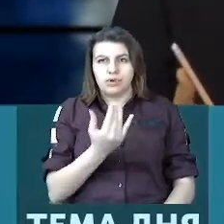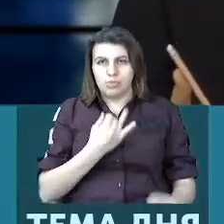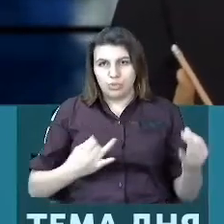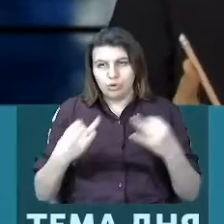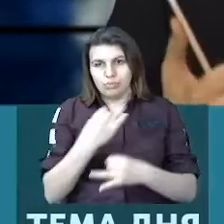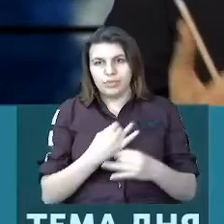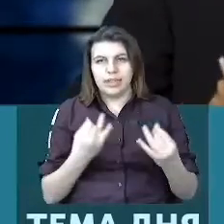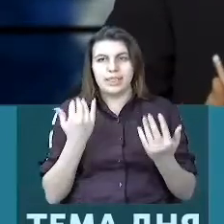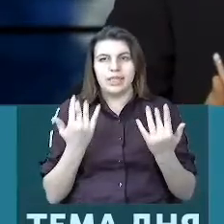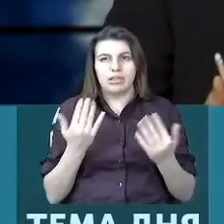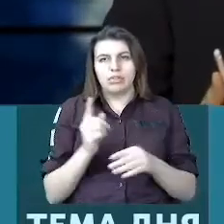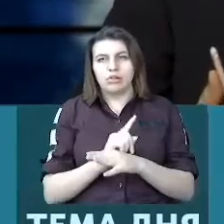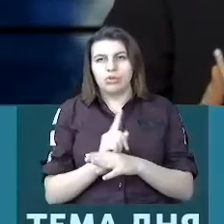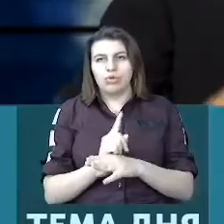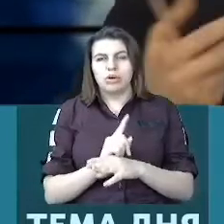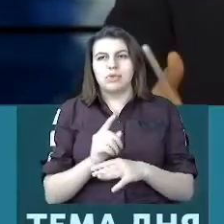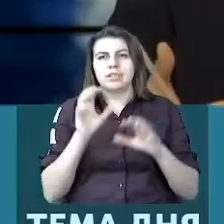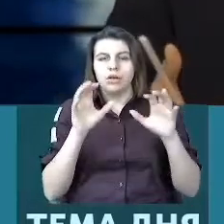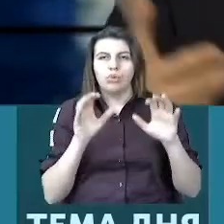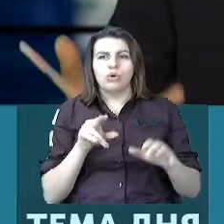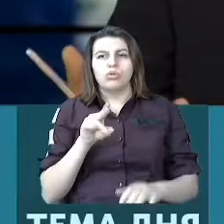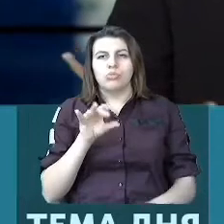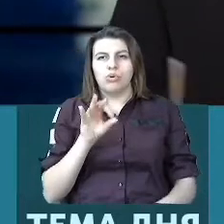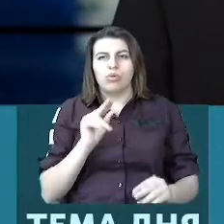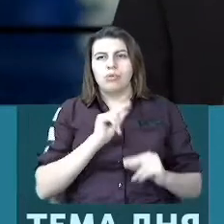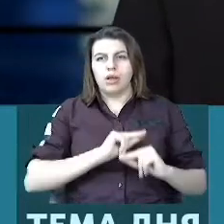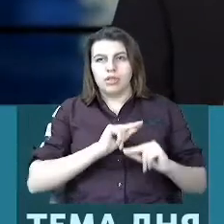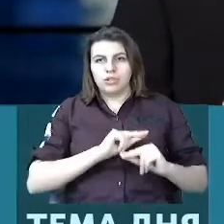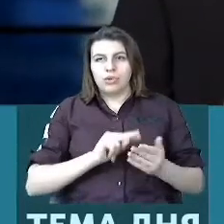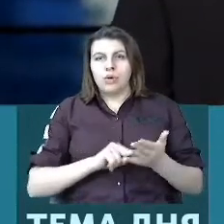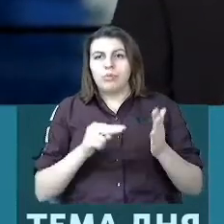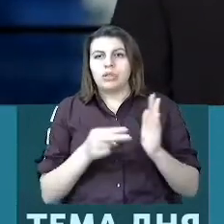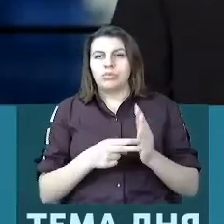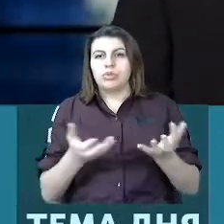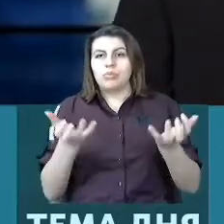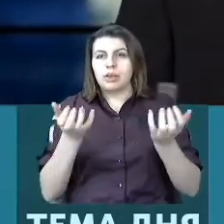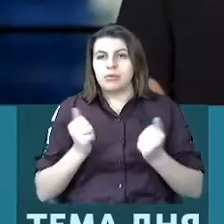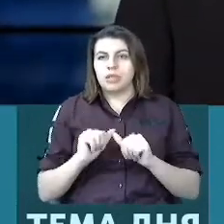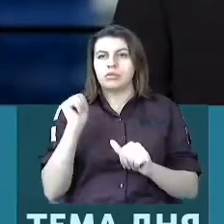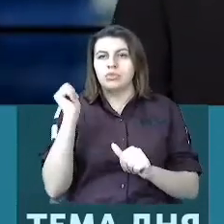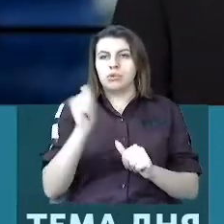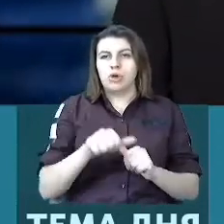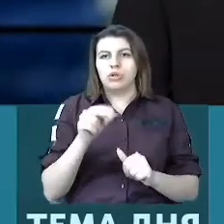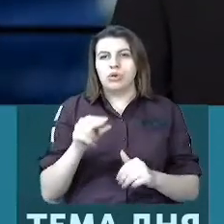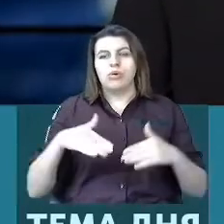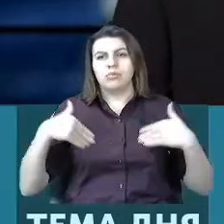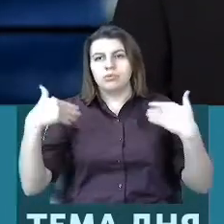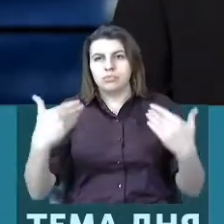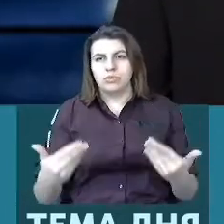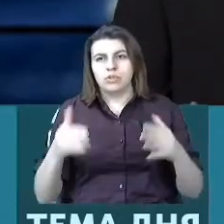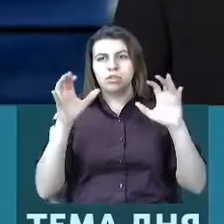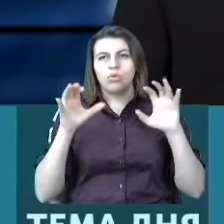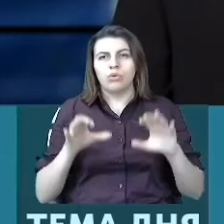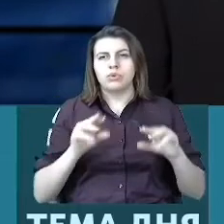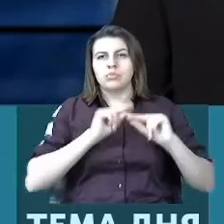норм закону про працю, так і от планують прийняти. Зокрема, відповідно до запропонованого закону, з